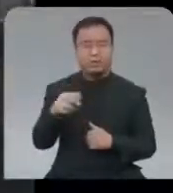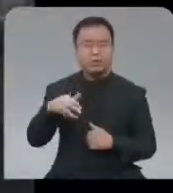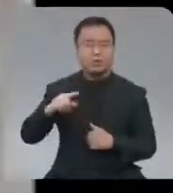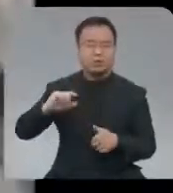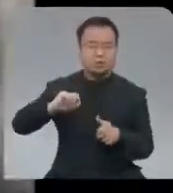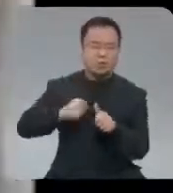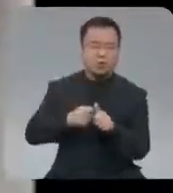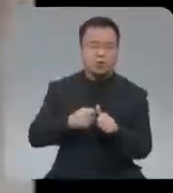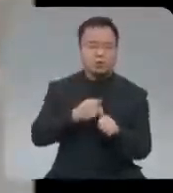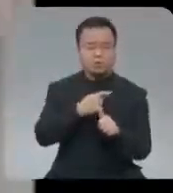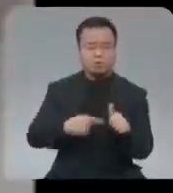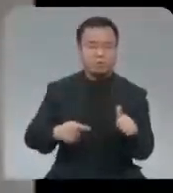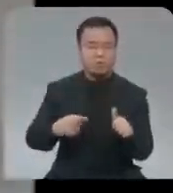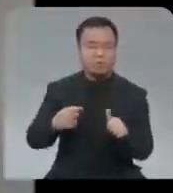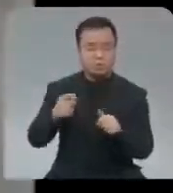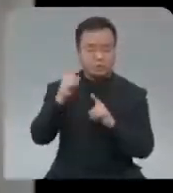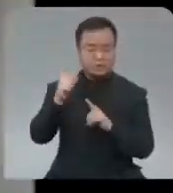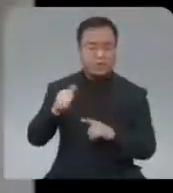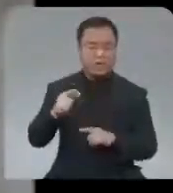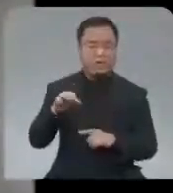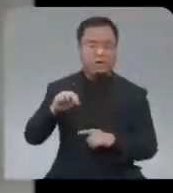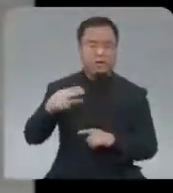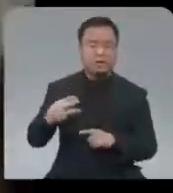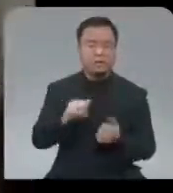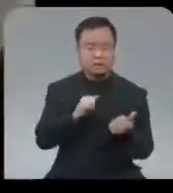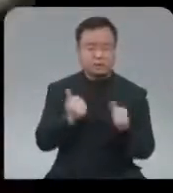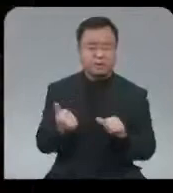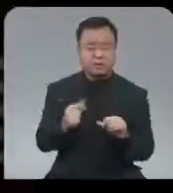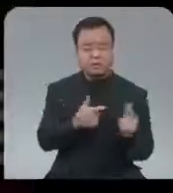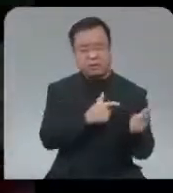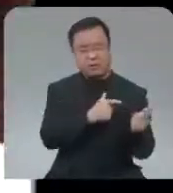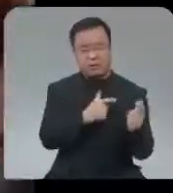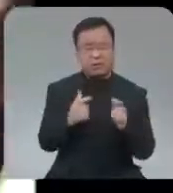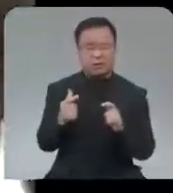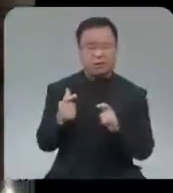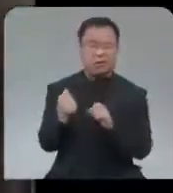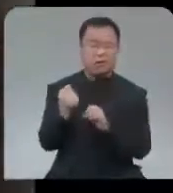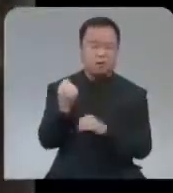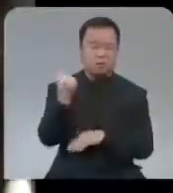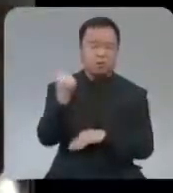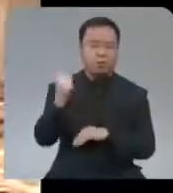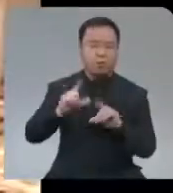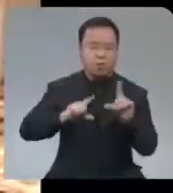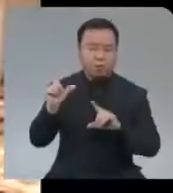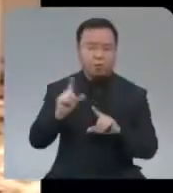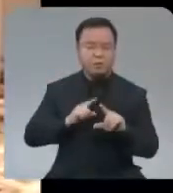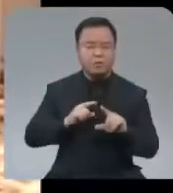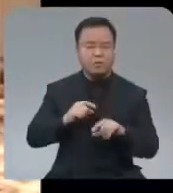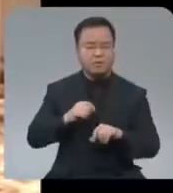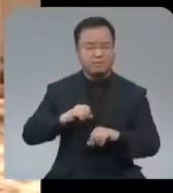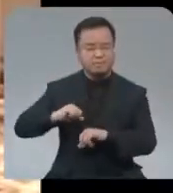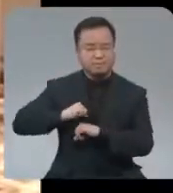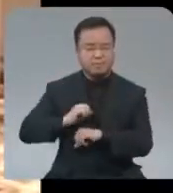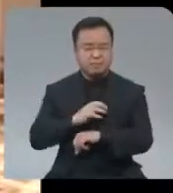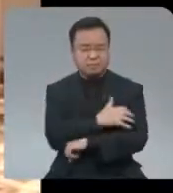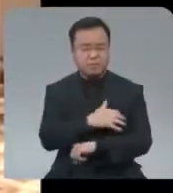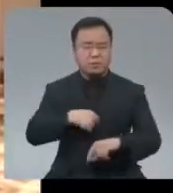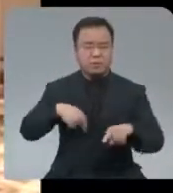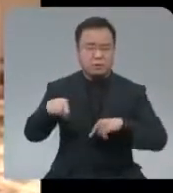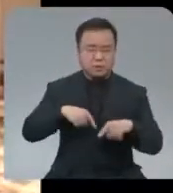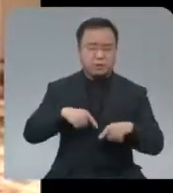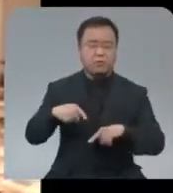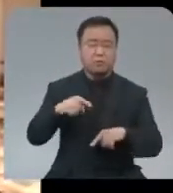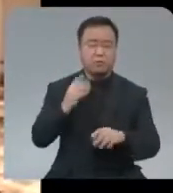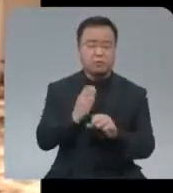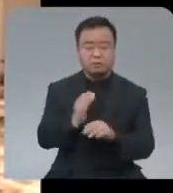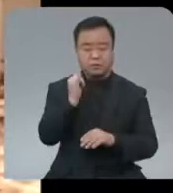任，并感到无比沉重的使命感。全斗焕在执政期间还推出了学员自律化和废